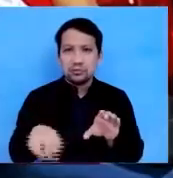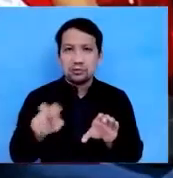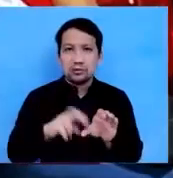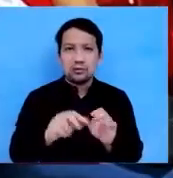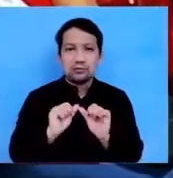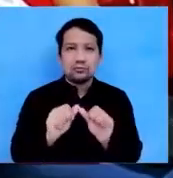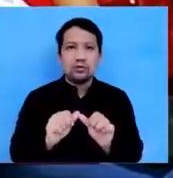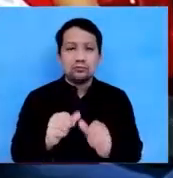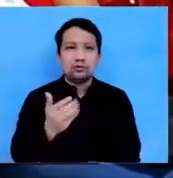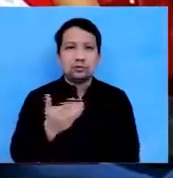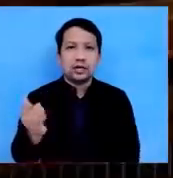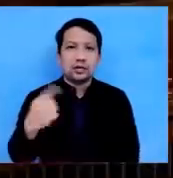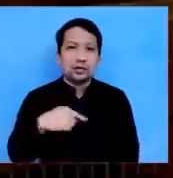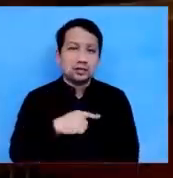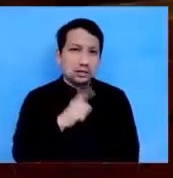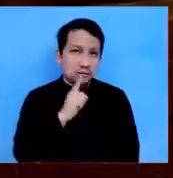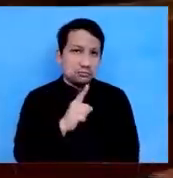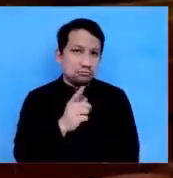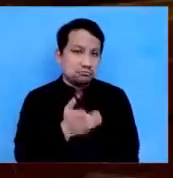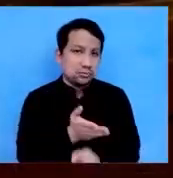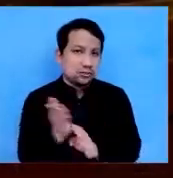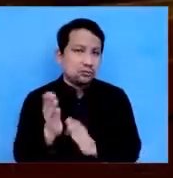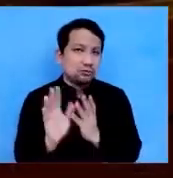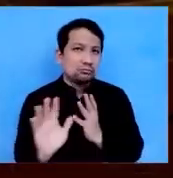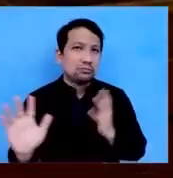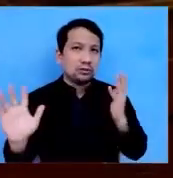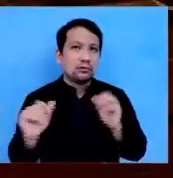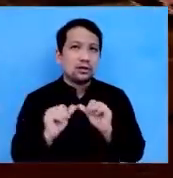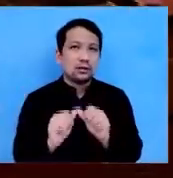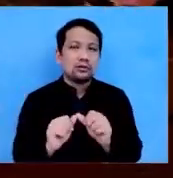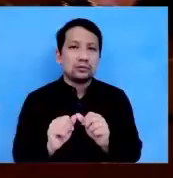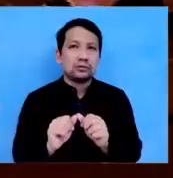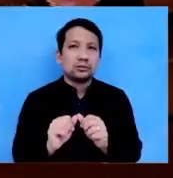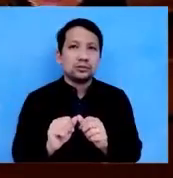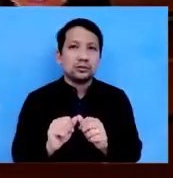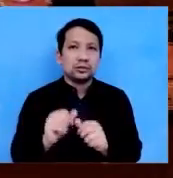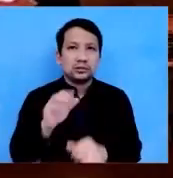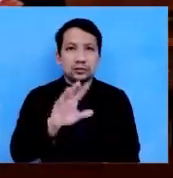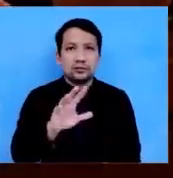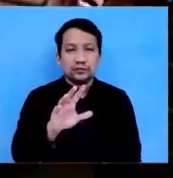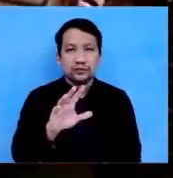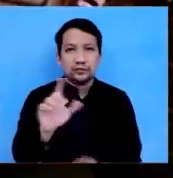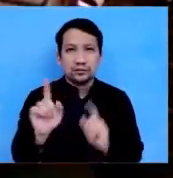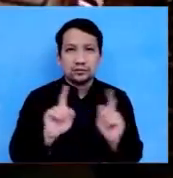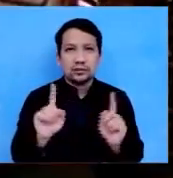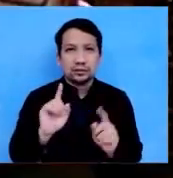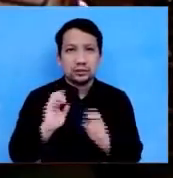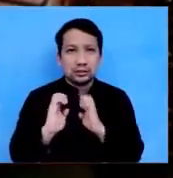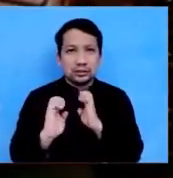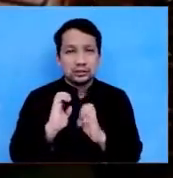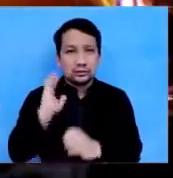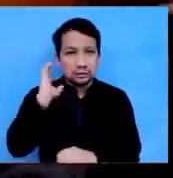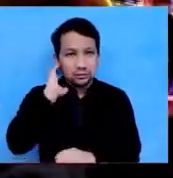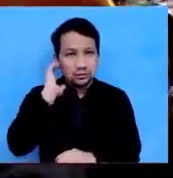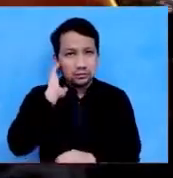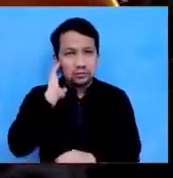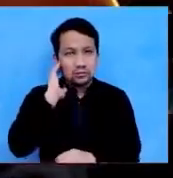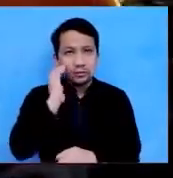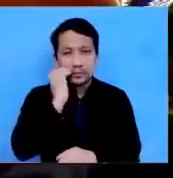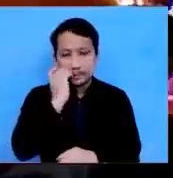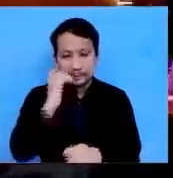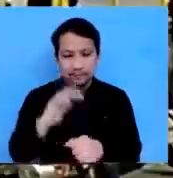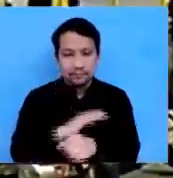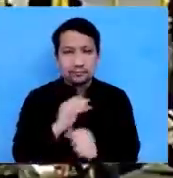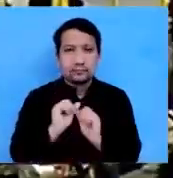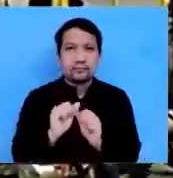na kanilang ilalaan. Mahaba naman ang pila ng mga pasahero sa 5-star terminal sa EDSA Cubao. Fully booked na agad ang karamihan sa kanilang mga